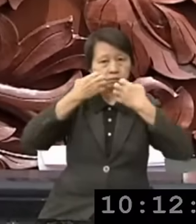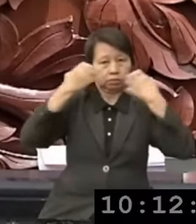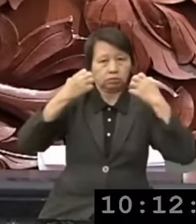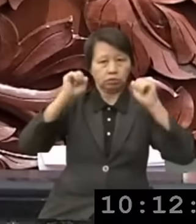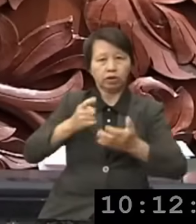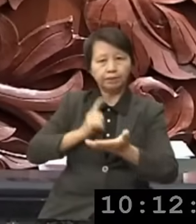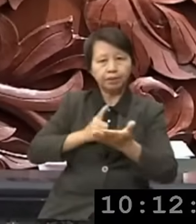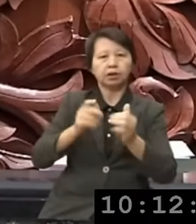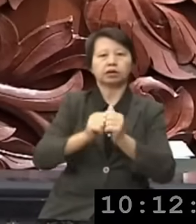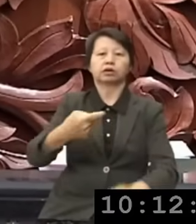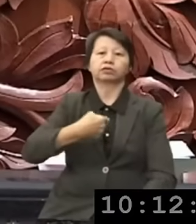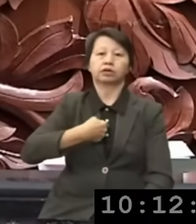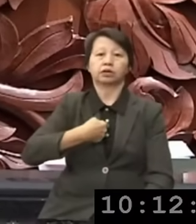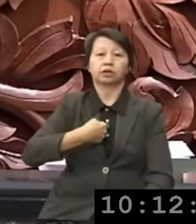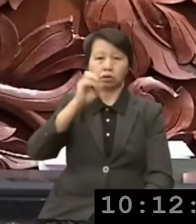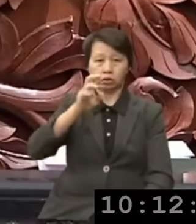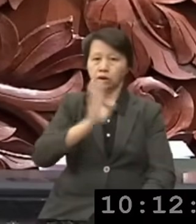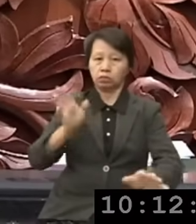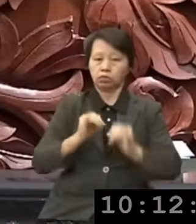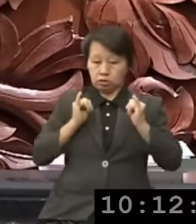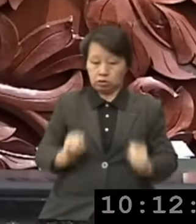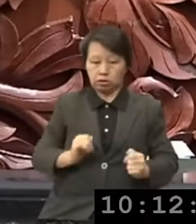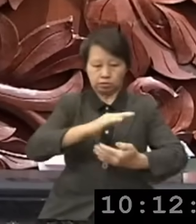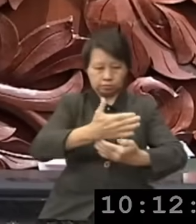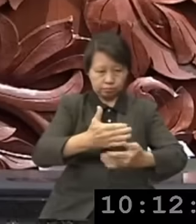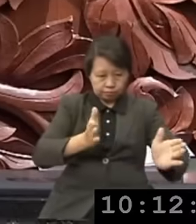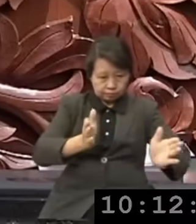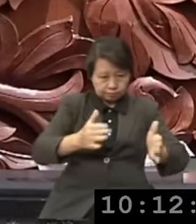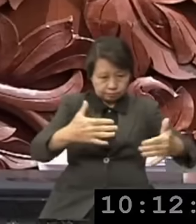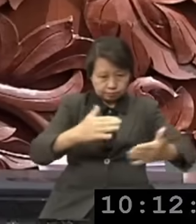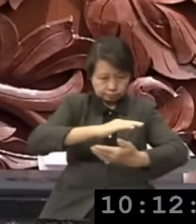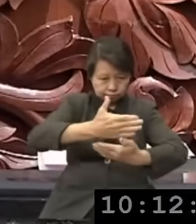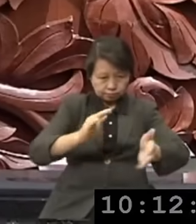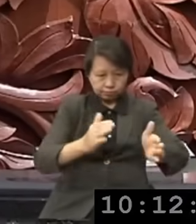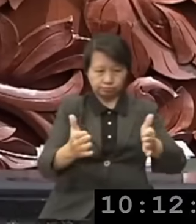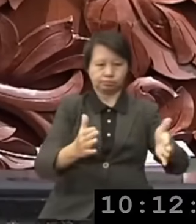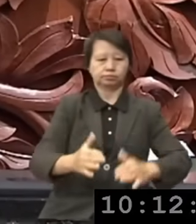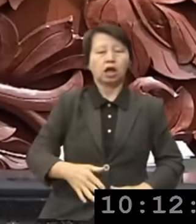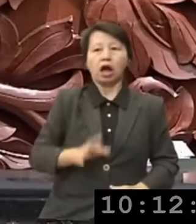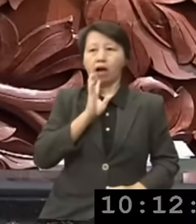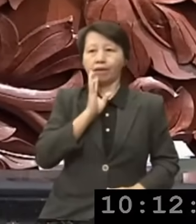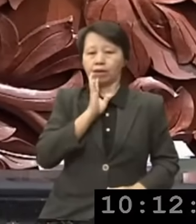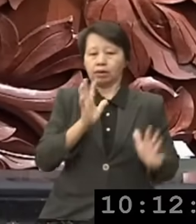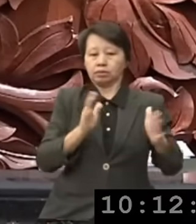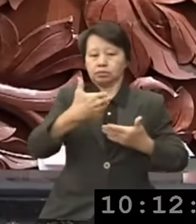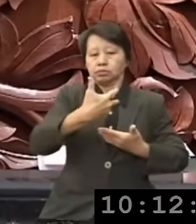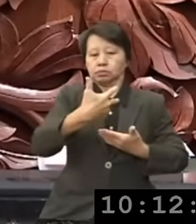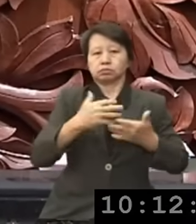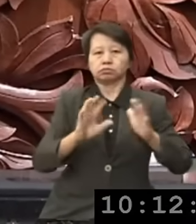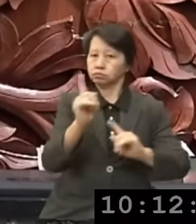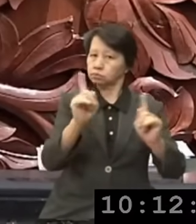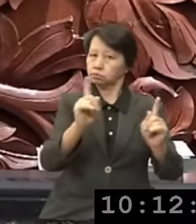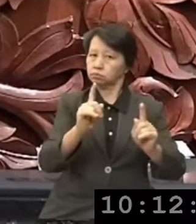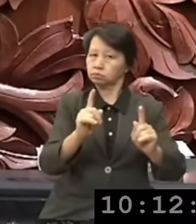bincang dengan saya but bukan secara individu tapi Biarlah kita merasai Semua orang dapat merasai kenikmatan it yang